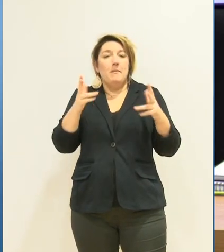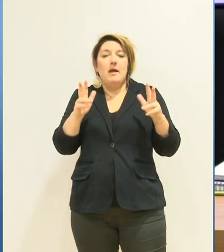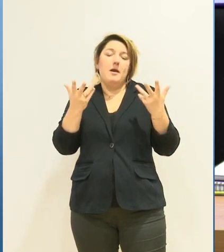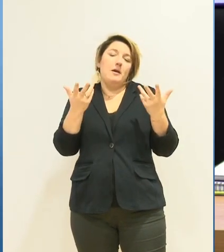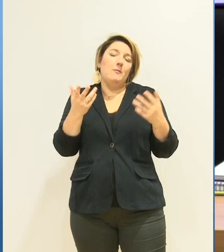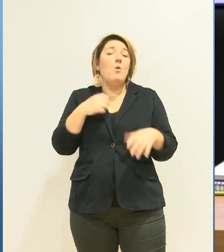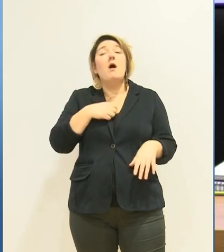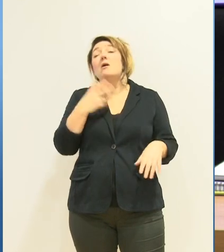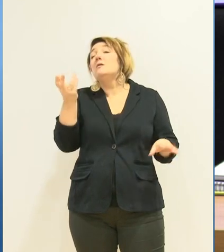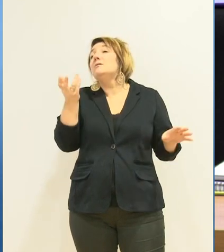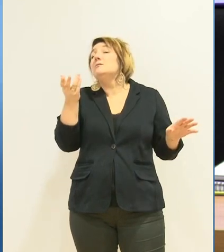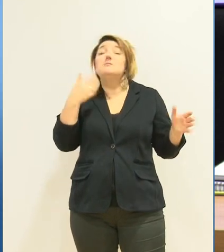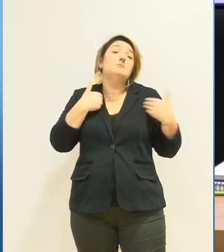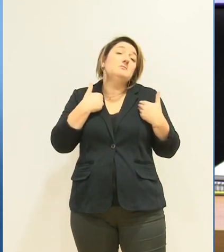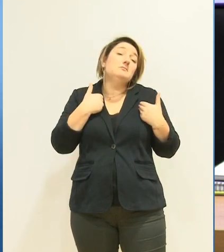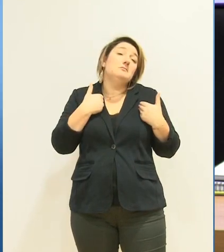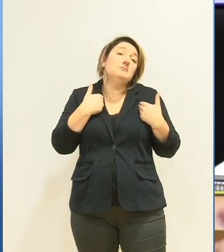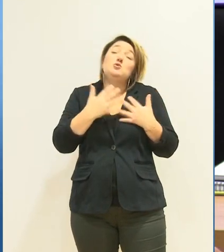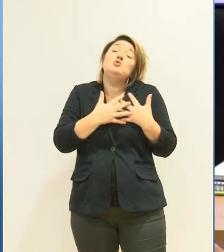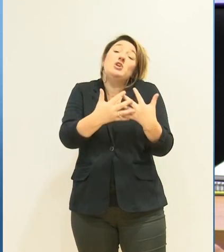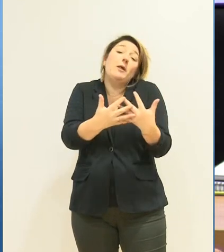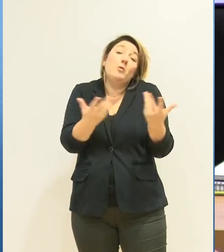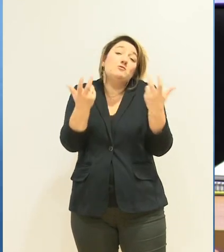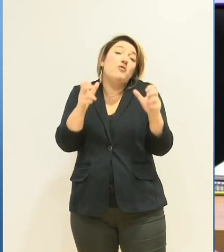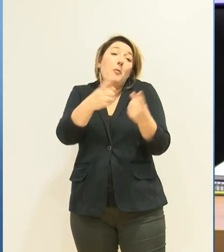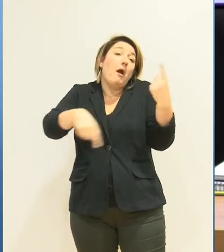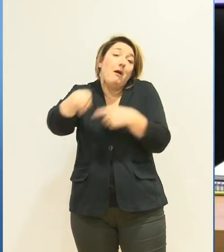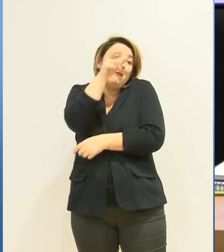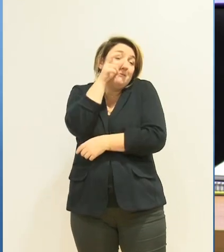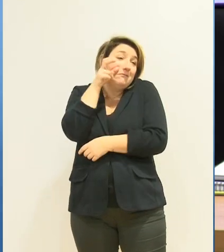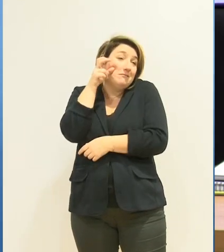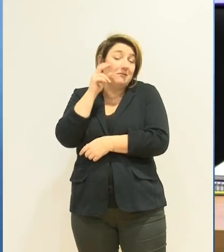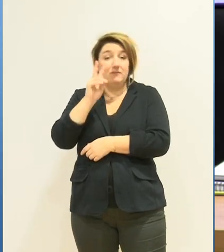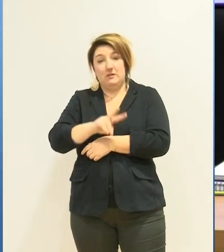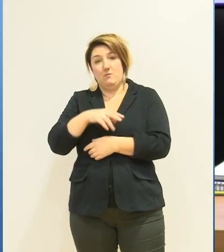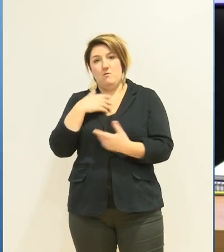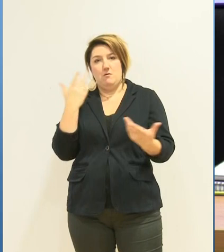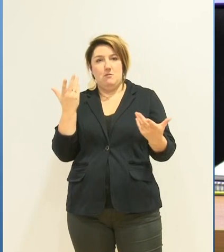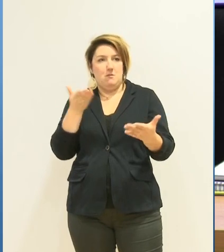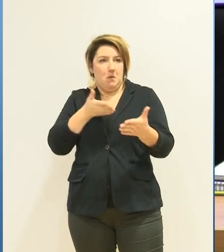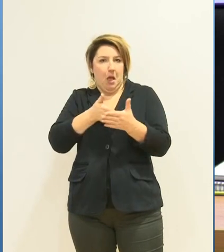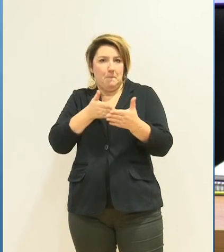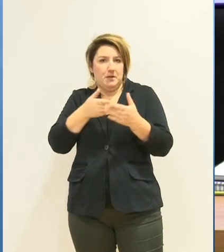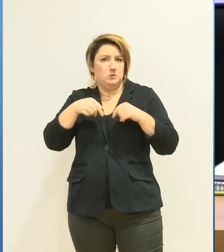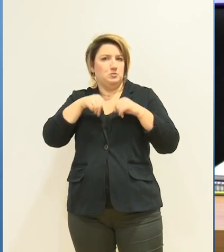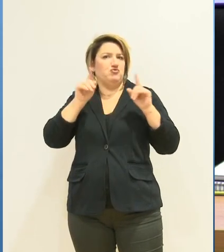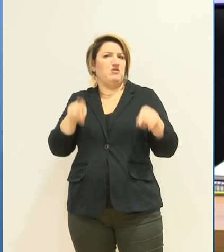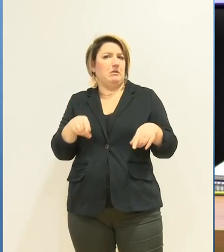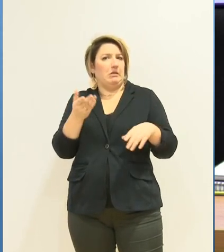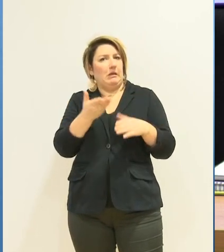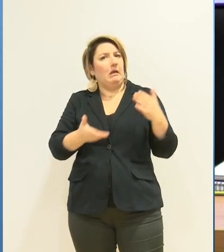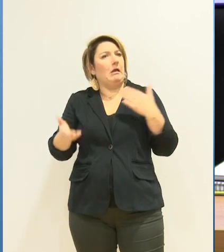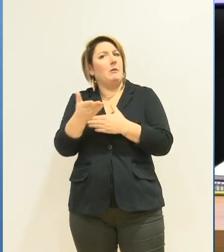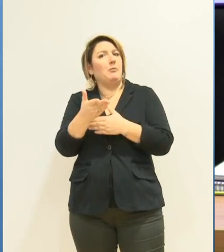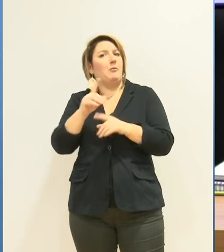grande bonté un certain nombre d' impasse budgétaire qui pèseront lourd sur les conditions d'exercice